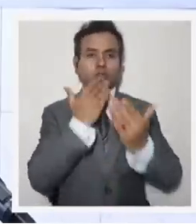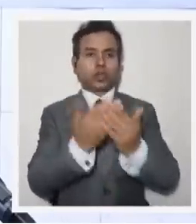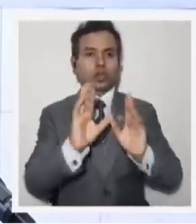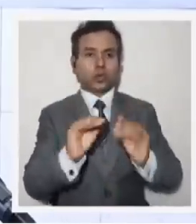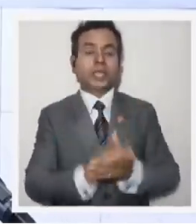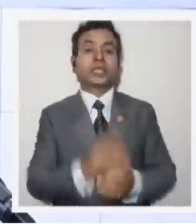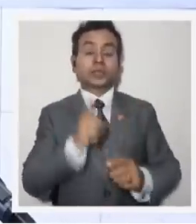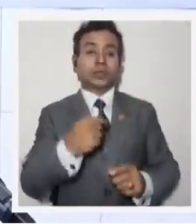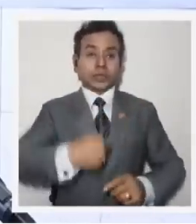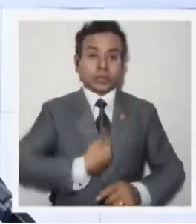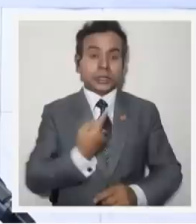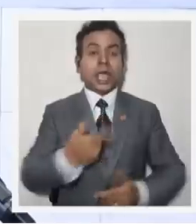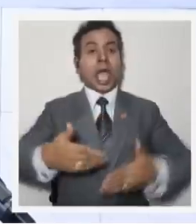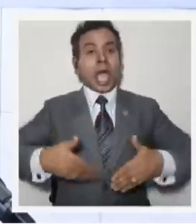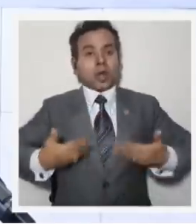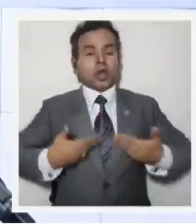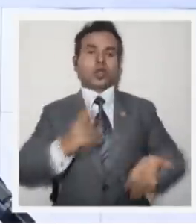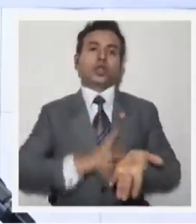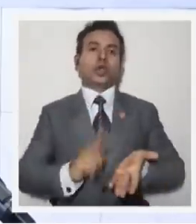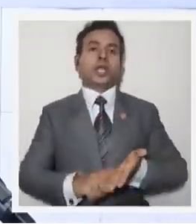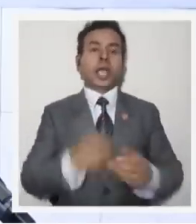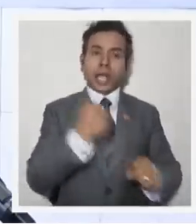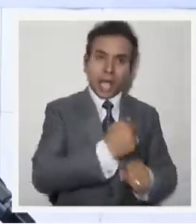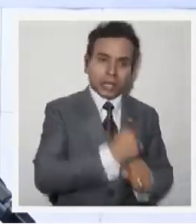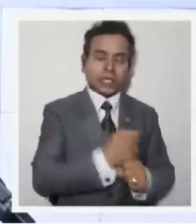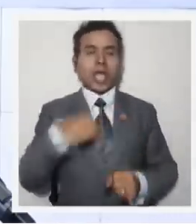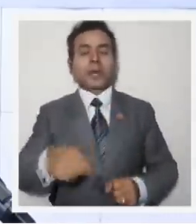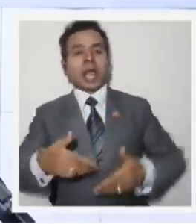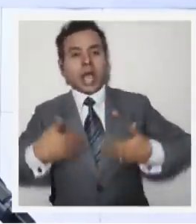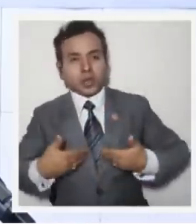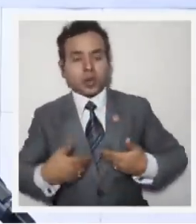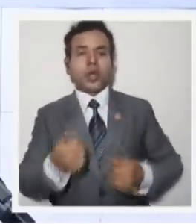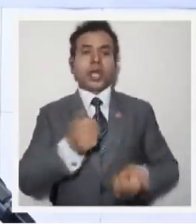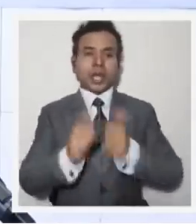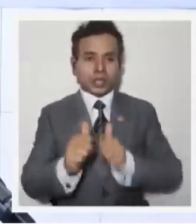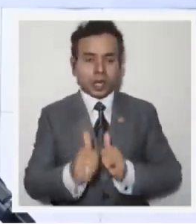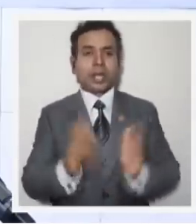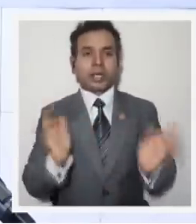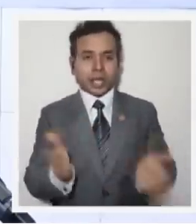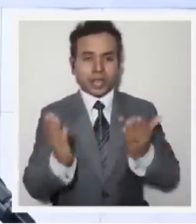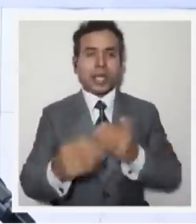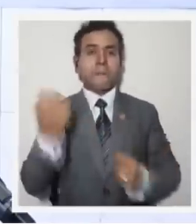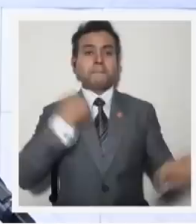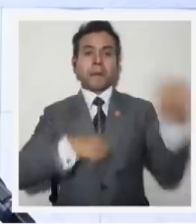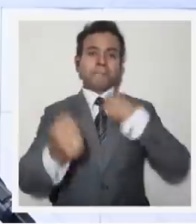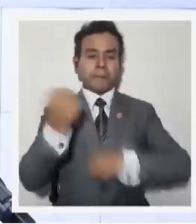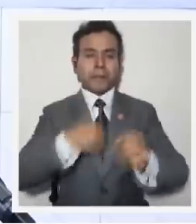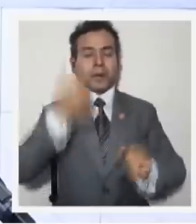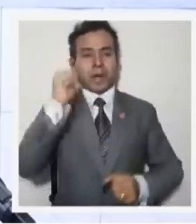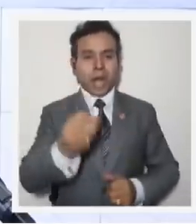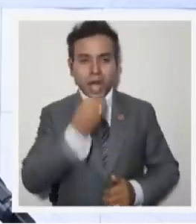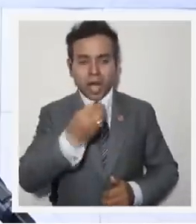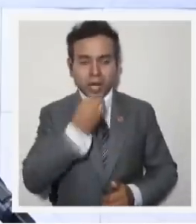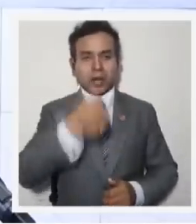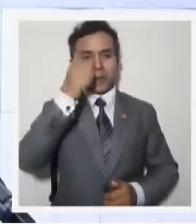যায় আপনারা সে কাজগুলো অবশ্যই আপনার কাজের ফাঁকে ফাঁকে করবেন। আমরা খুব অল্প সময় হলেও দৈনিক কিছু ব্যায়ামের